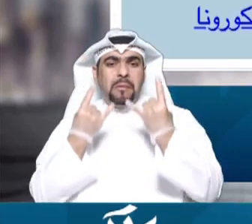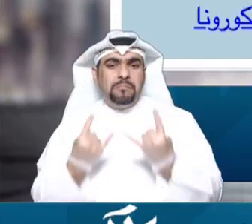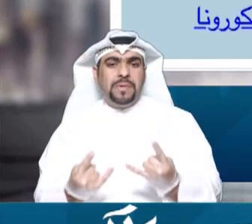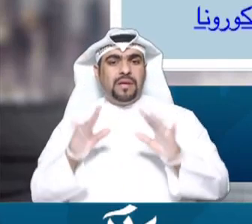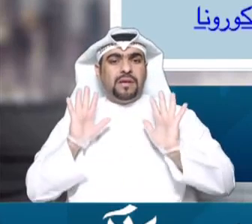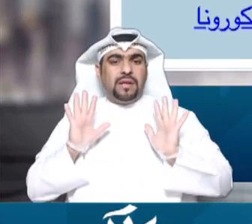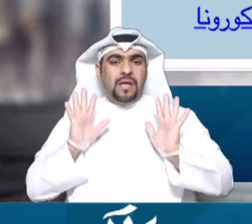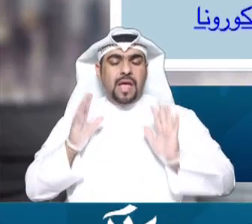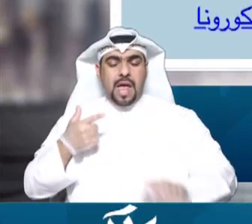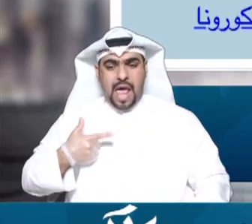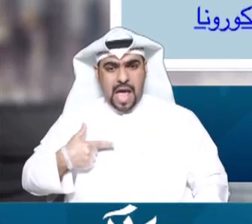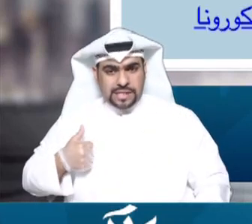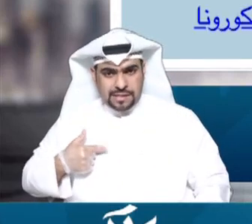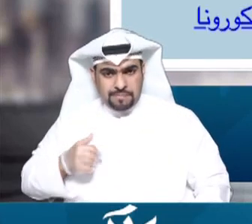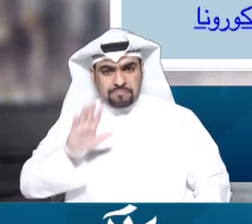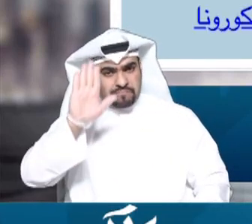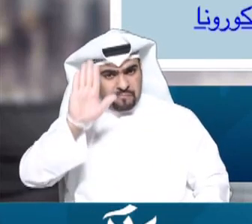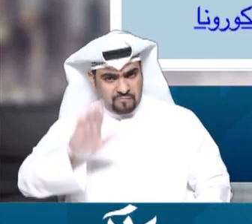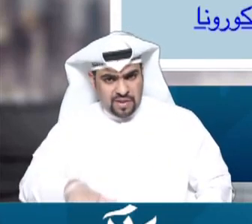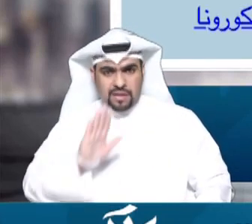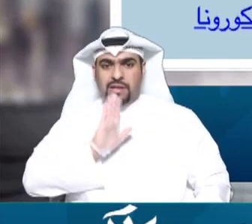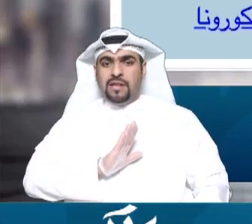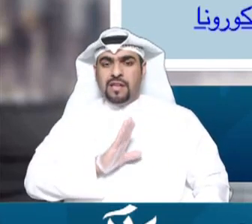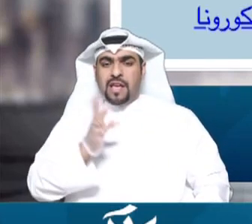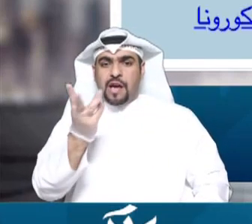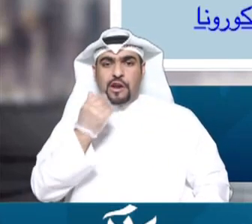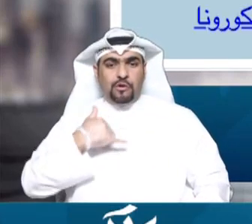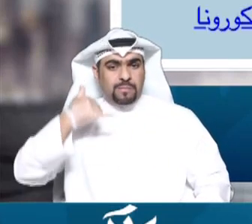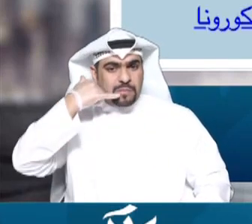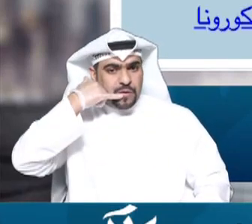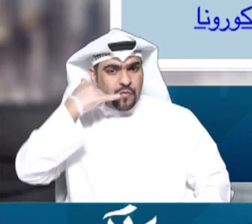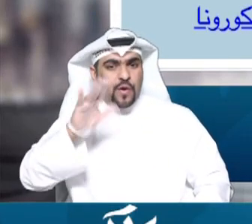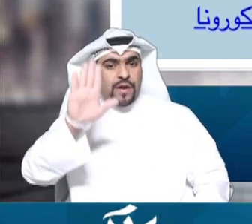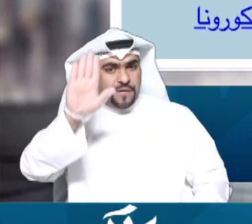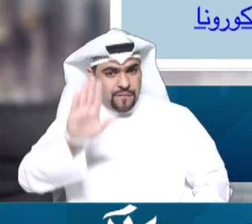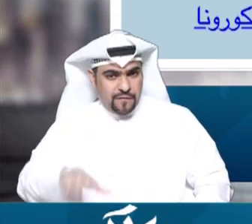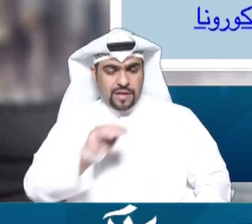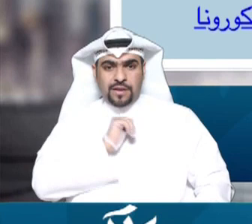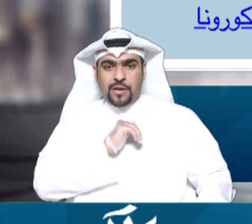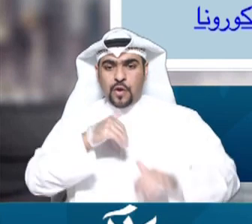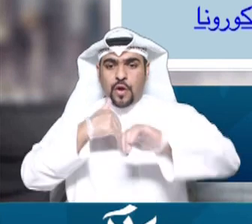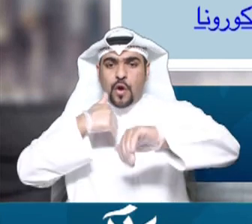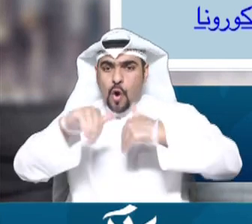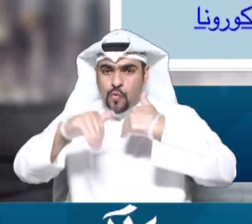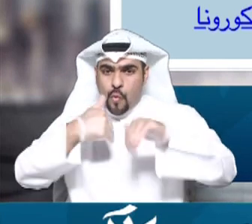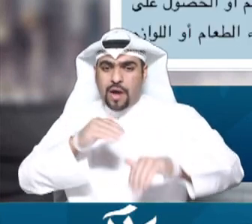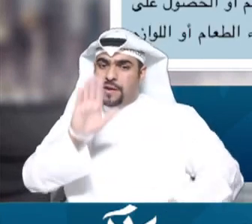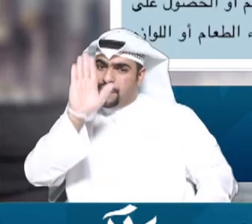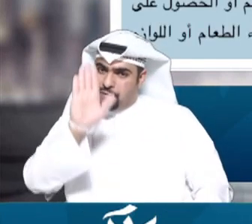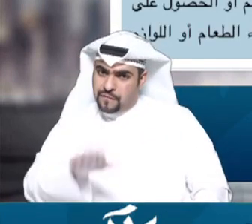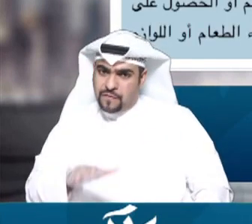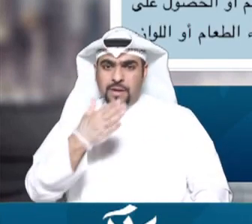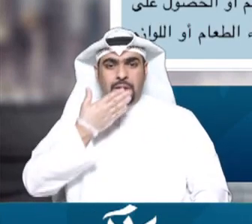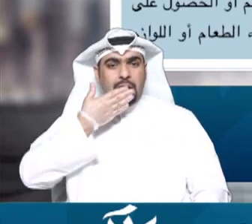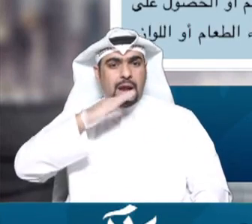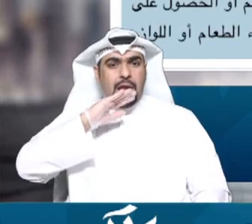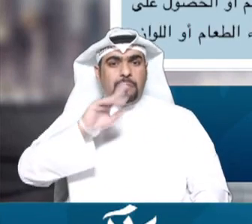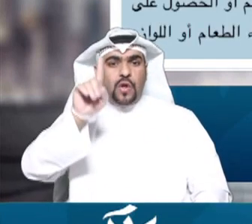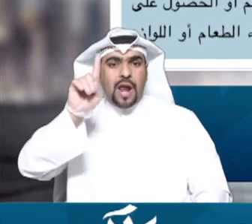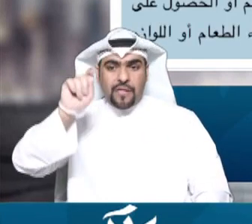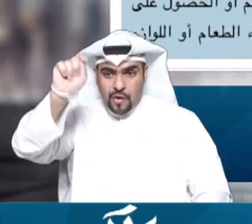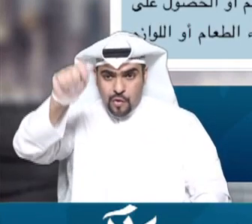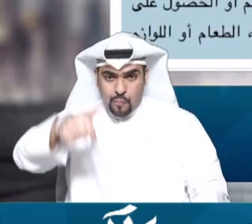غالبيتهم يعني أمورهم جدا ممتازة نظرا لأن العدد كبير